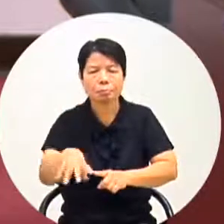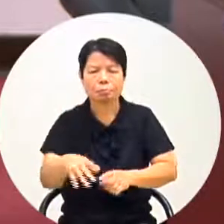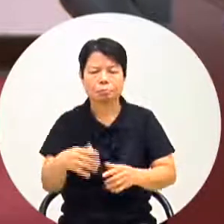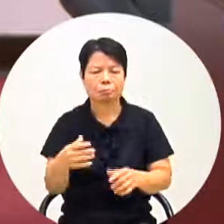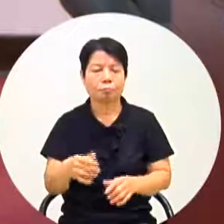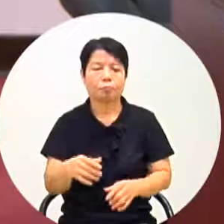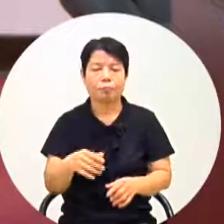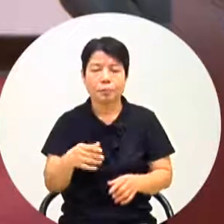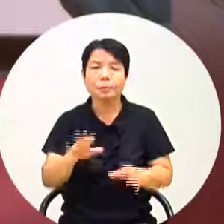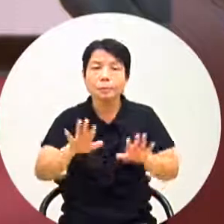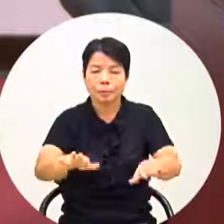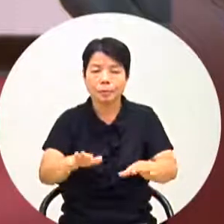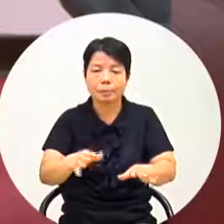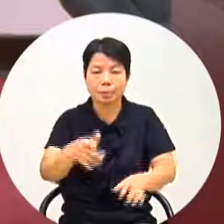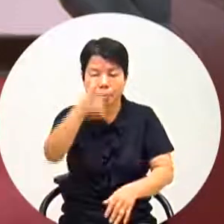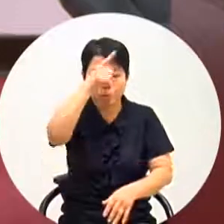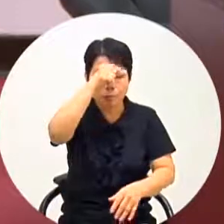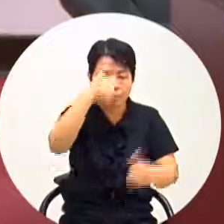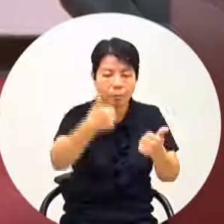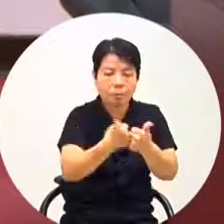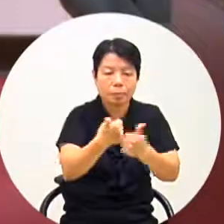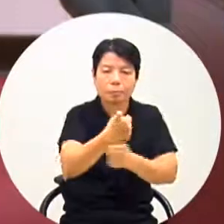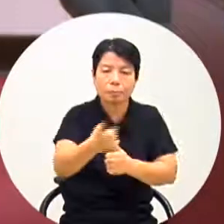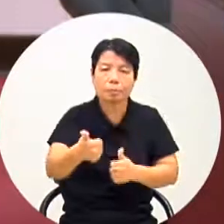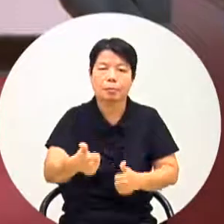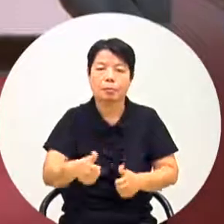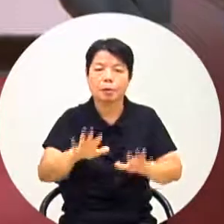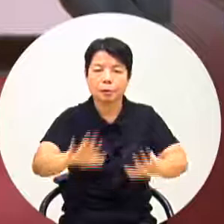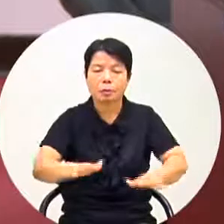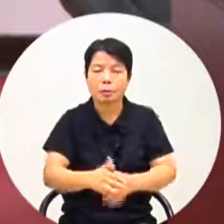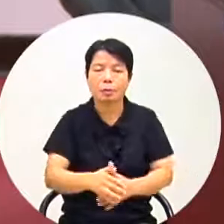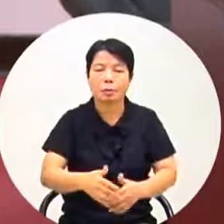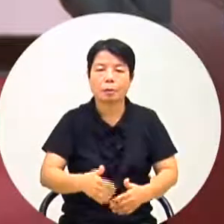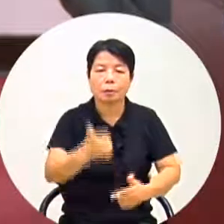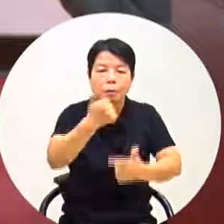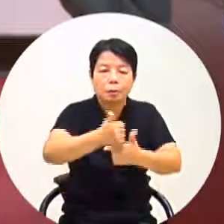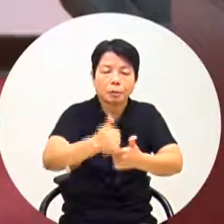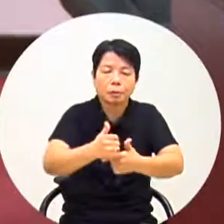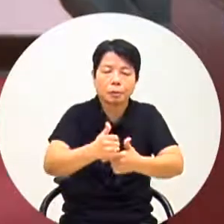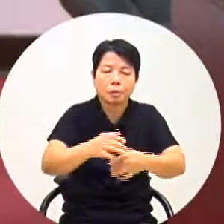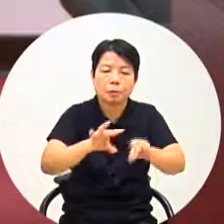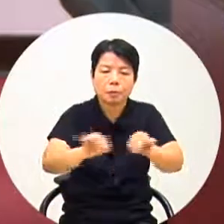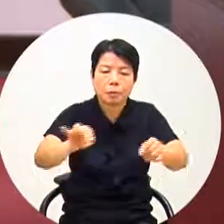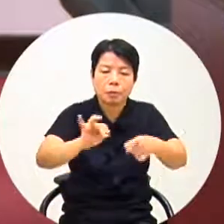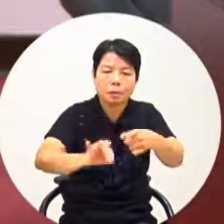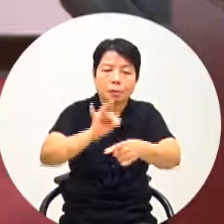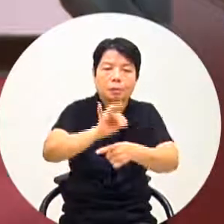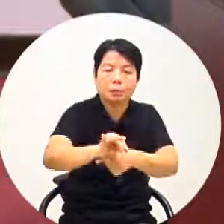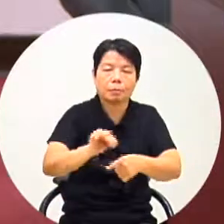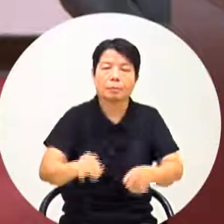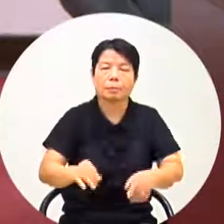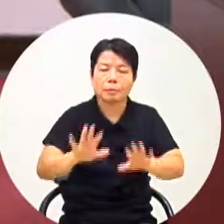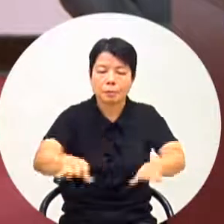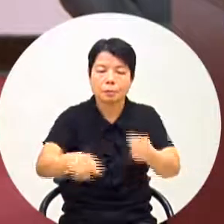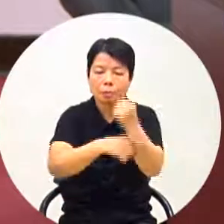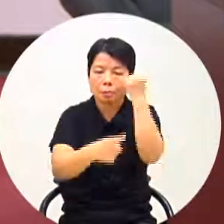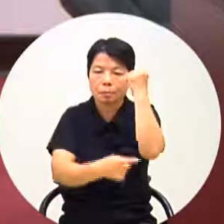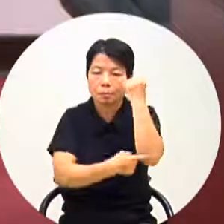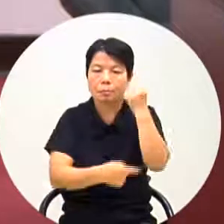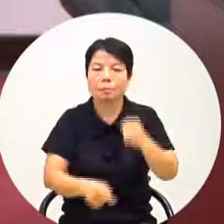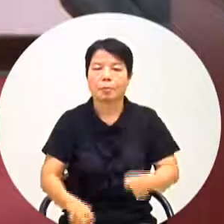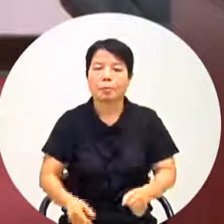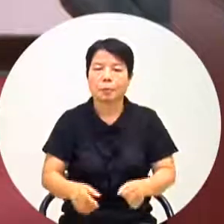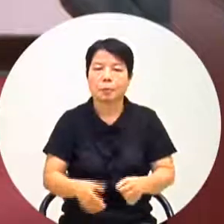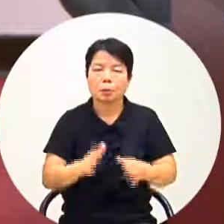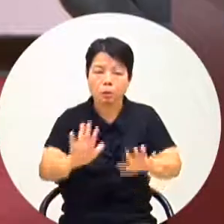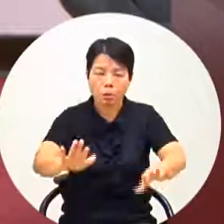在我们刚刚黄议员也讲到我们的建蔽力啊，现行的。法规里头又有建蔽